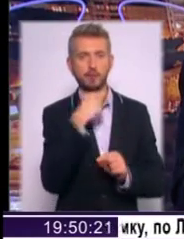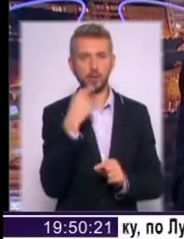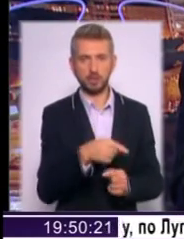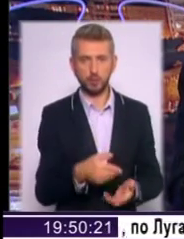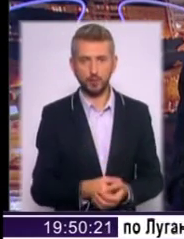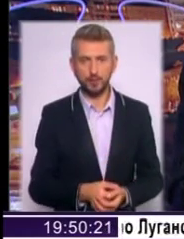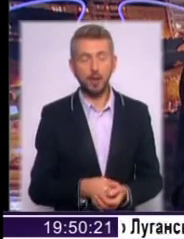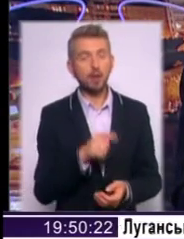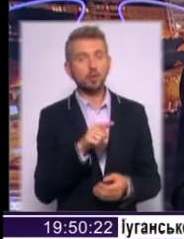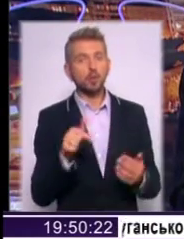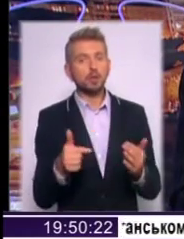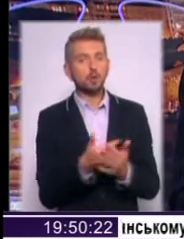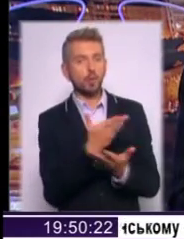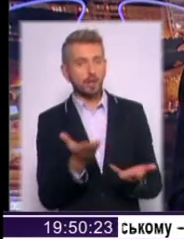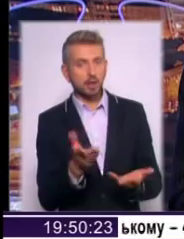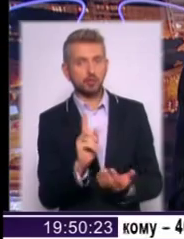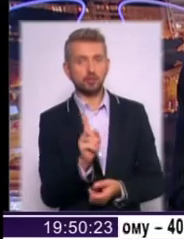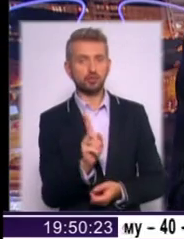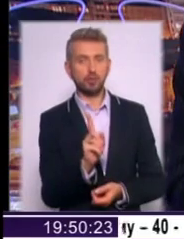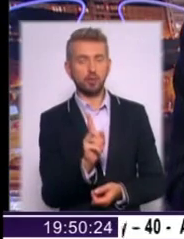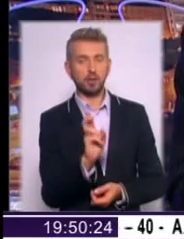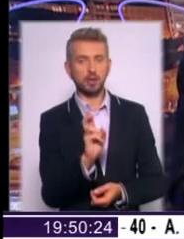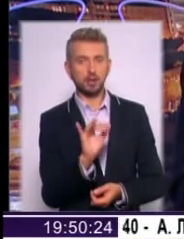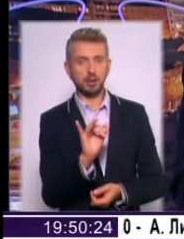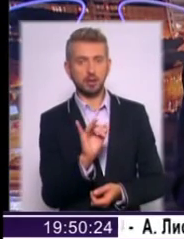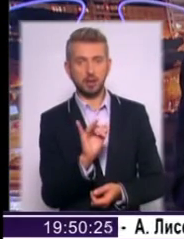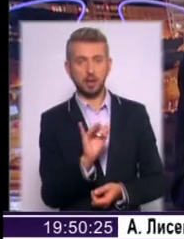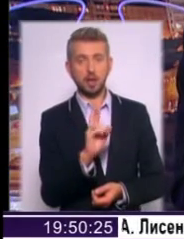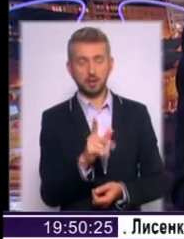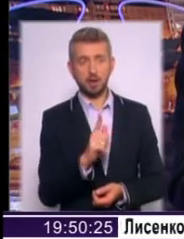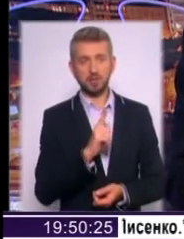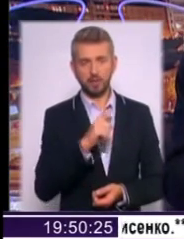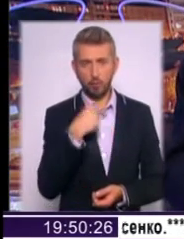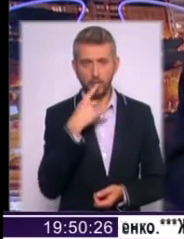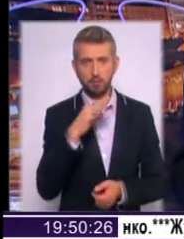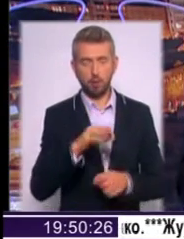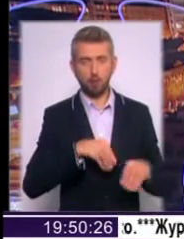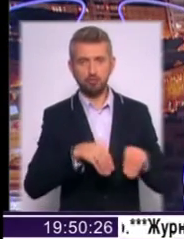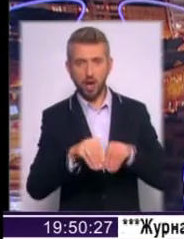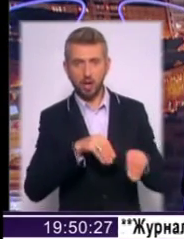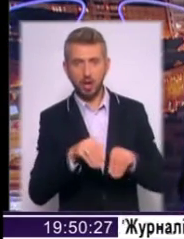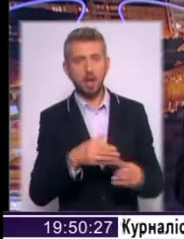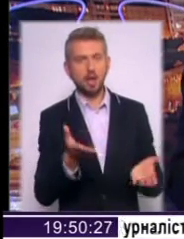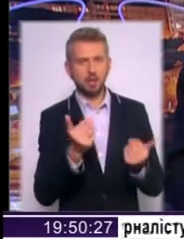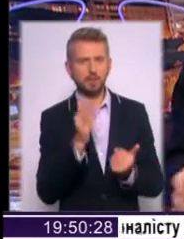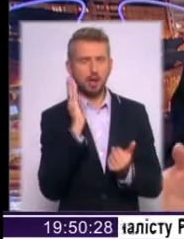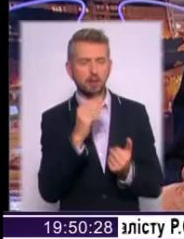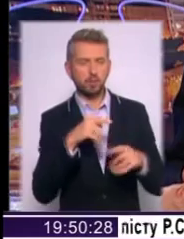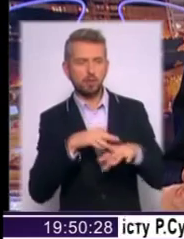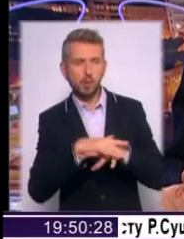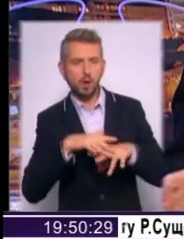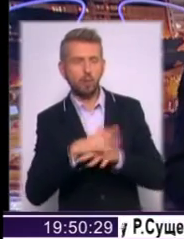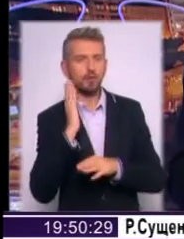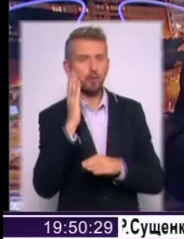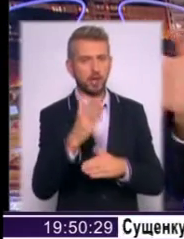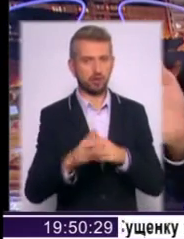Федерацію. Тут знов таки, для того, щоб, так як ми з вами говорили про шахи, Для того, давайте будемо прораховувати подальші